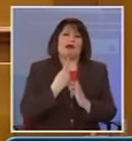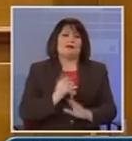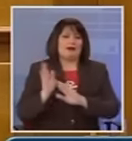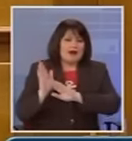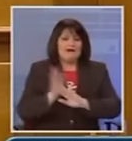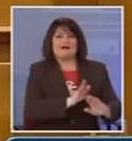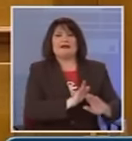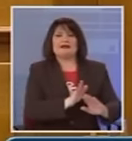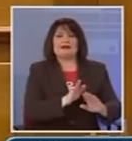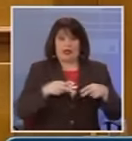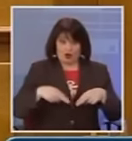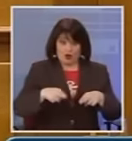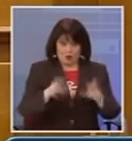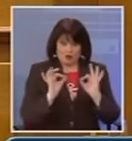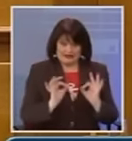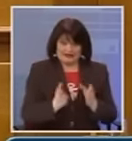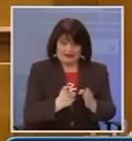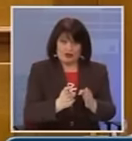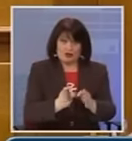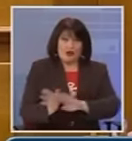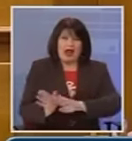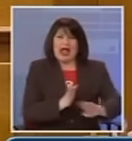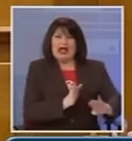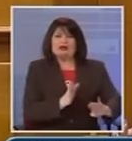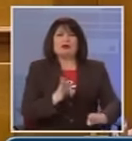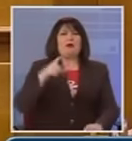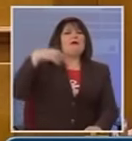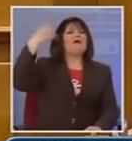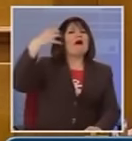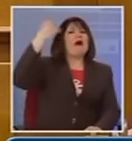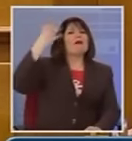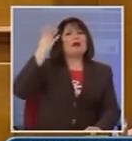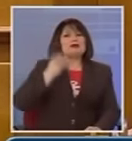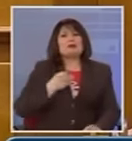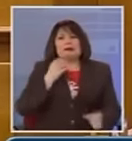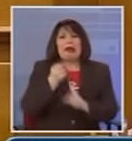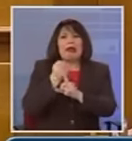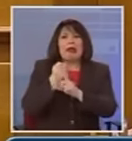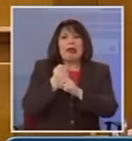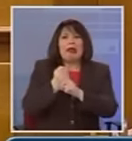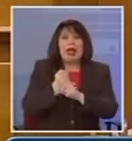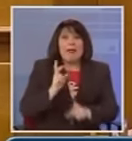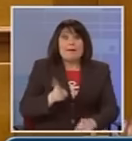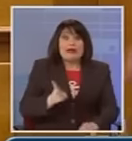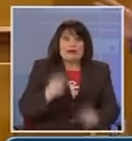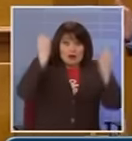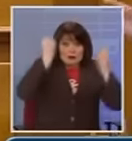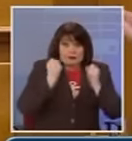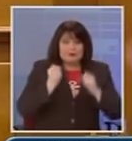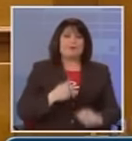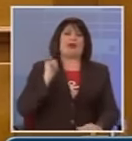Εγκαταλείπετε το σίγουρο δρόμο και πάτε να κυνηγήσετε χήμερες με κίνδυνο να χάσετε τα πάντα. Πήγατε έξω και